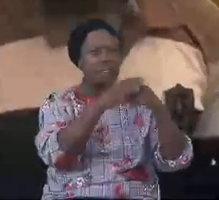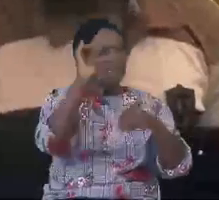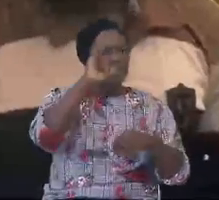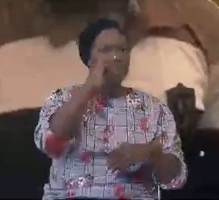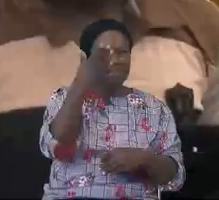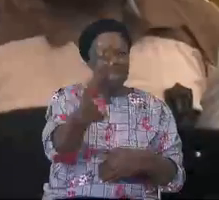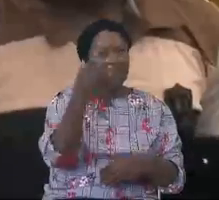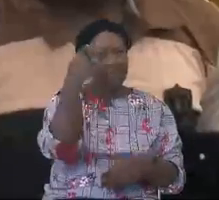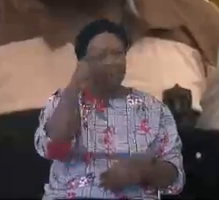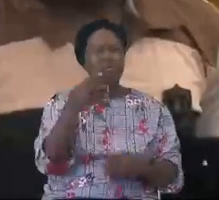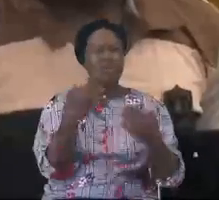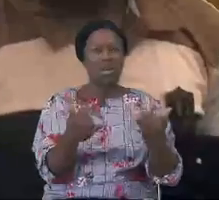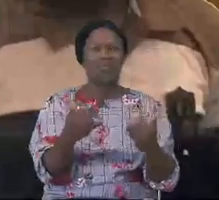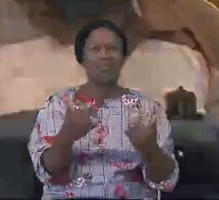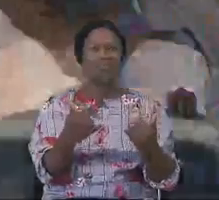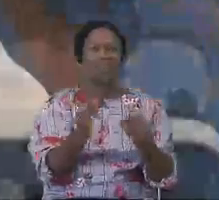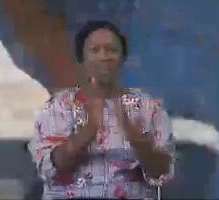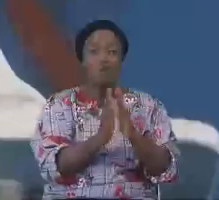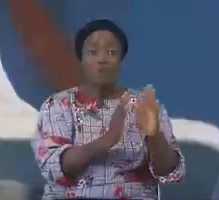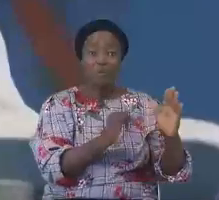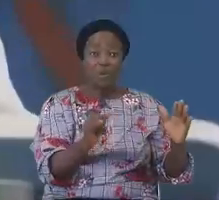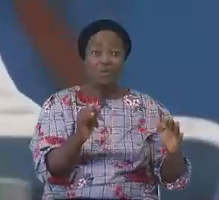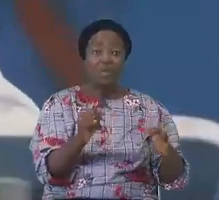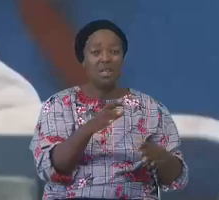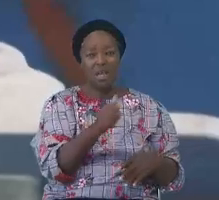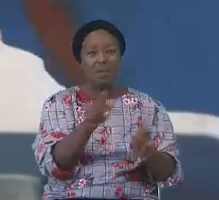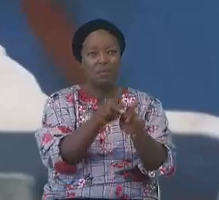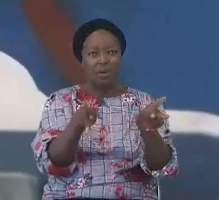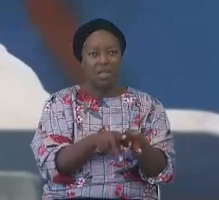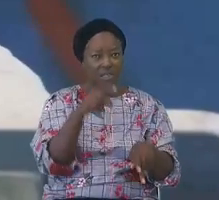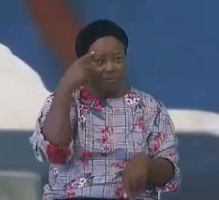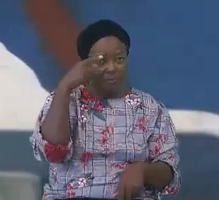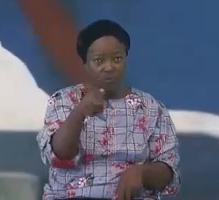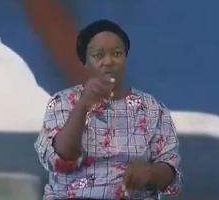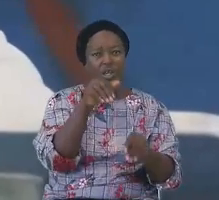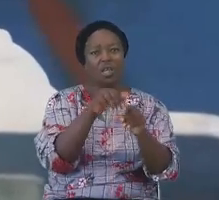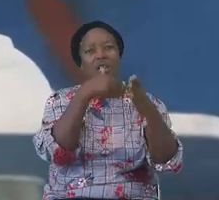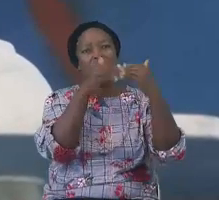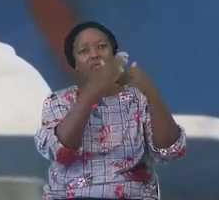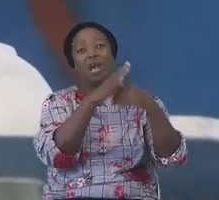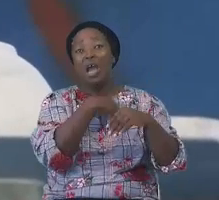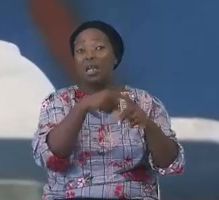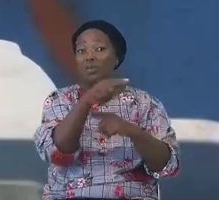J'aimerais mon esprit entre tes mains. Et il allait au ciel. Il est là pour toi.